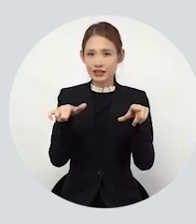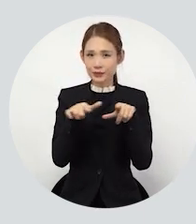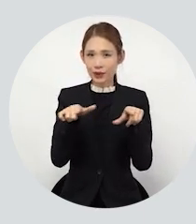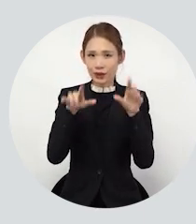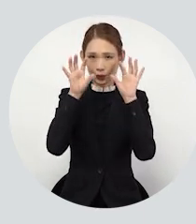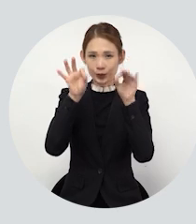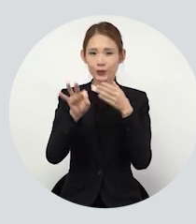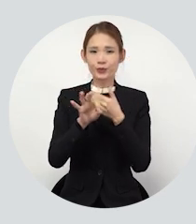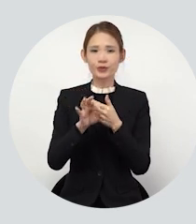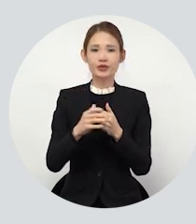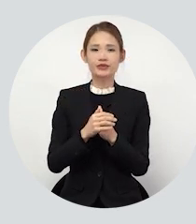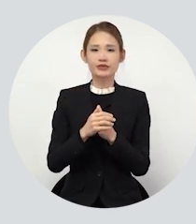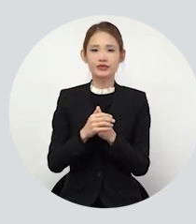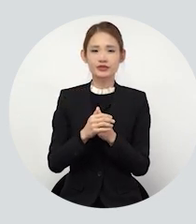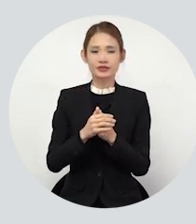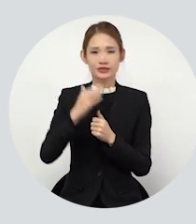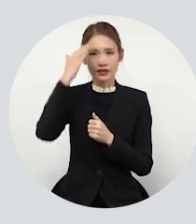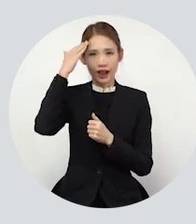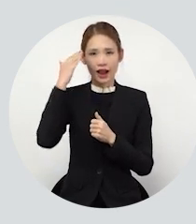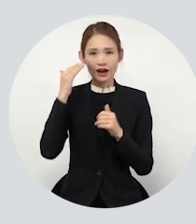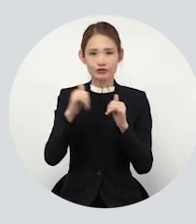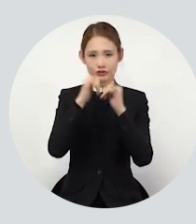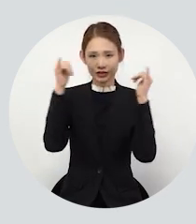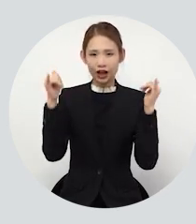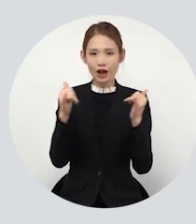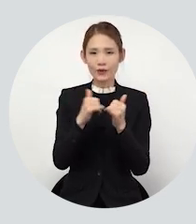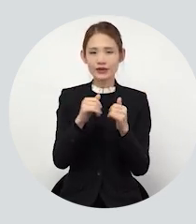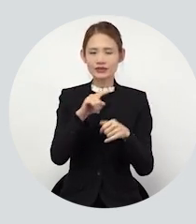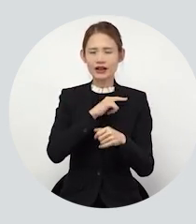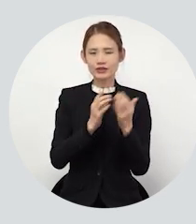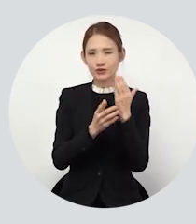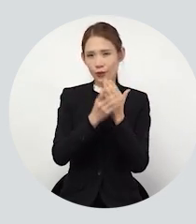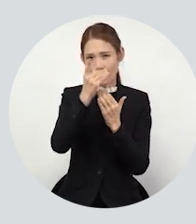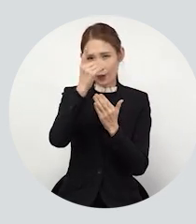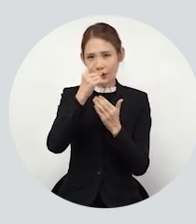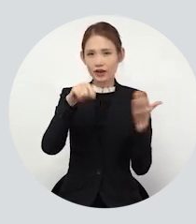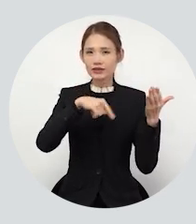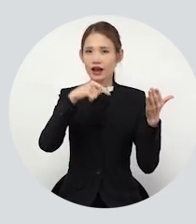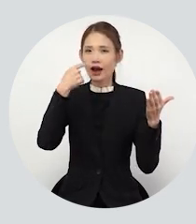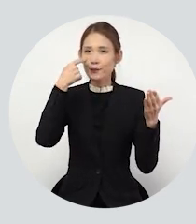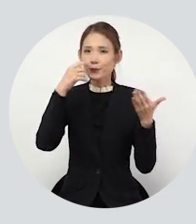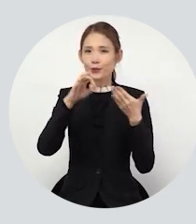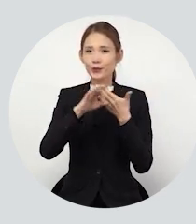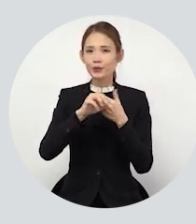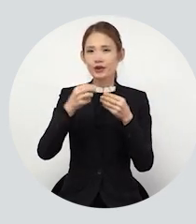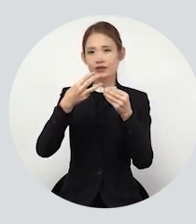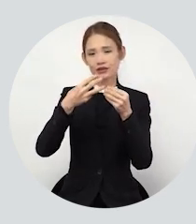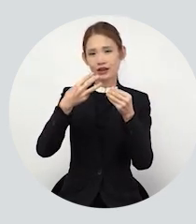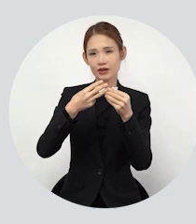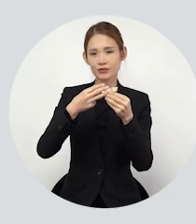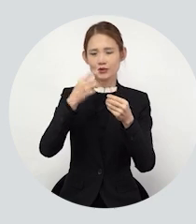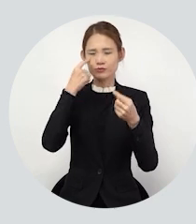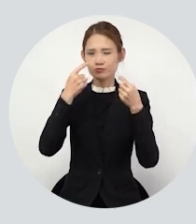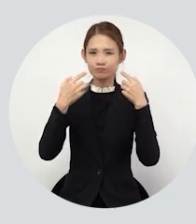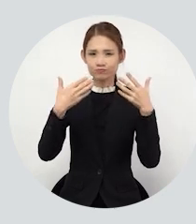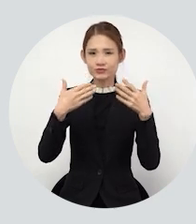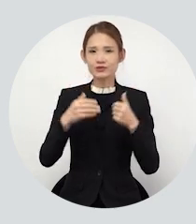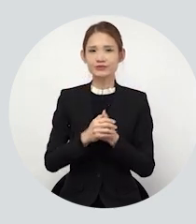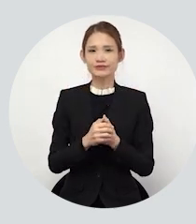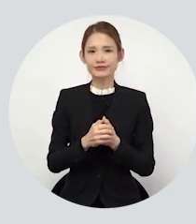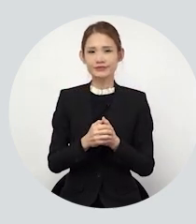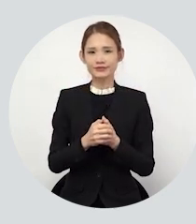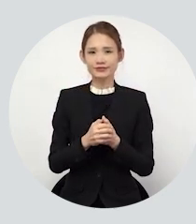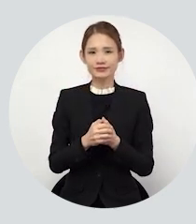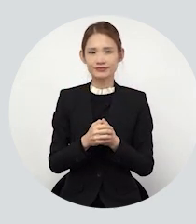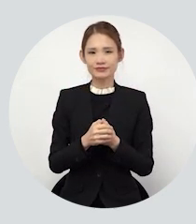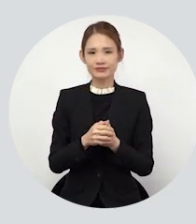그냥 일반적으로 지금 우리 사회의 가장 통상적인 정답을 생각해 본다면 3번은 너무